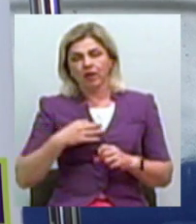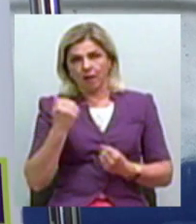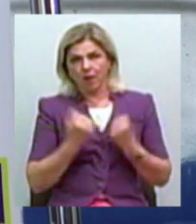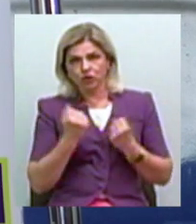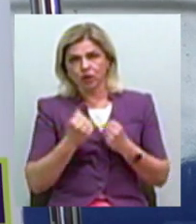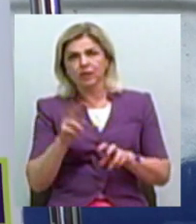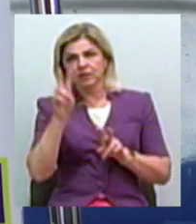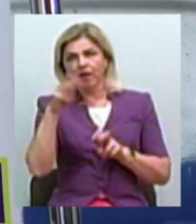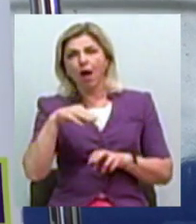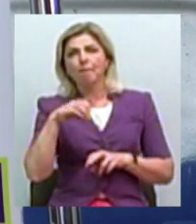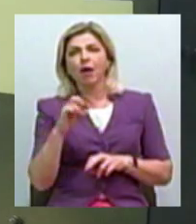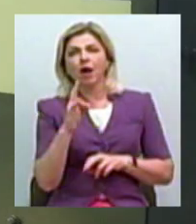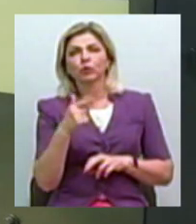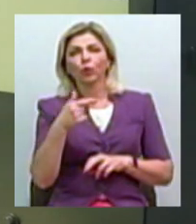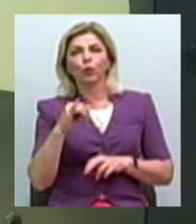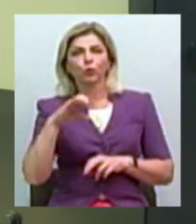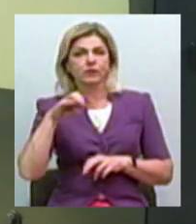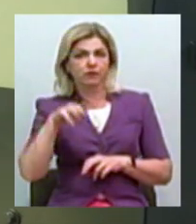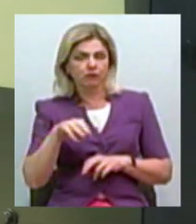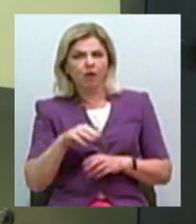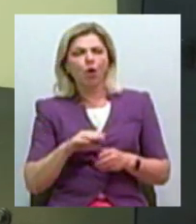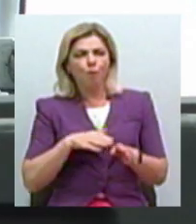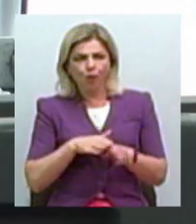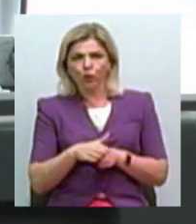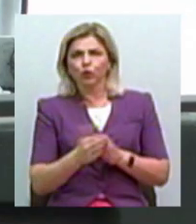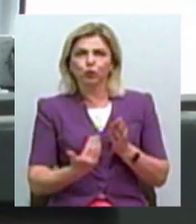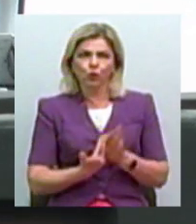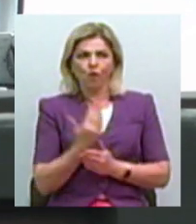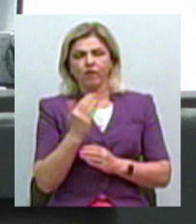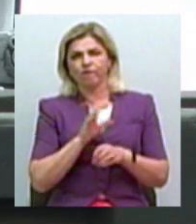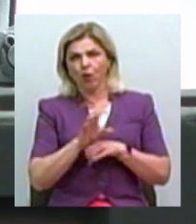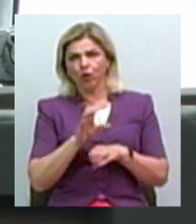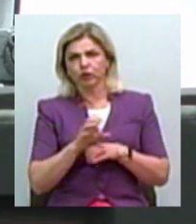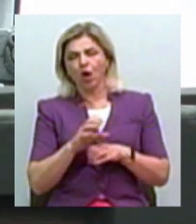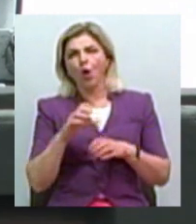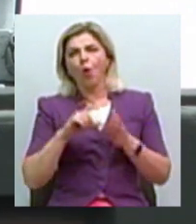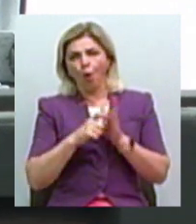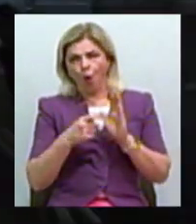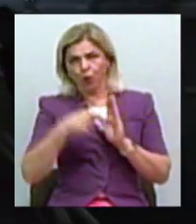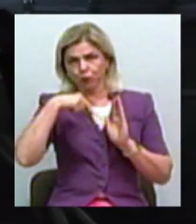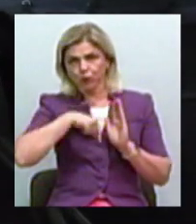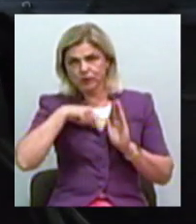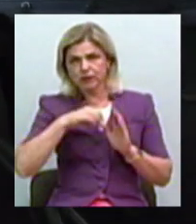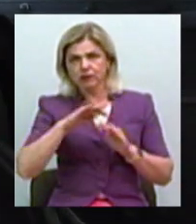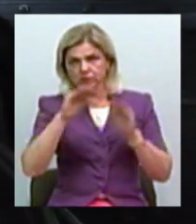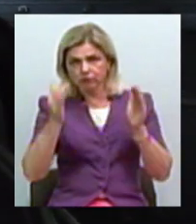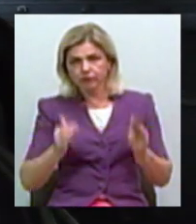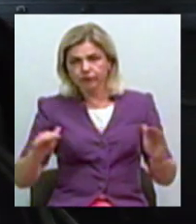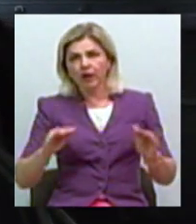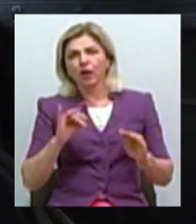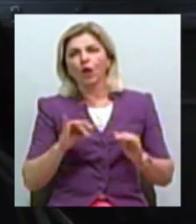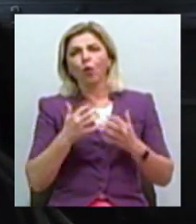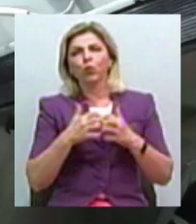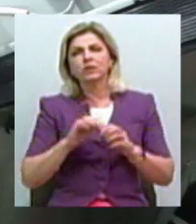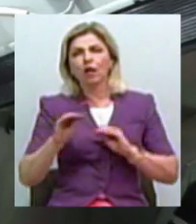«Мангуст». Повністю виготовлений корпус, повністю модернізована силова установка, яка складається